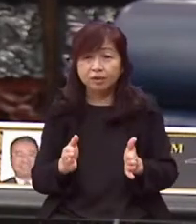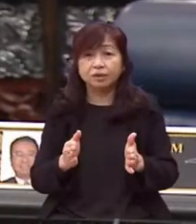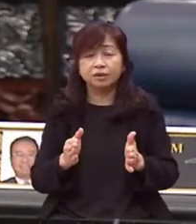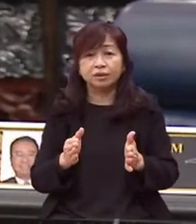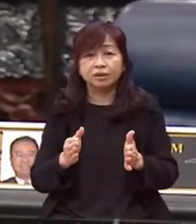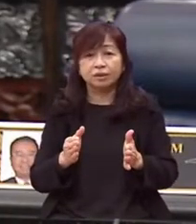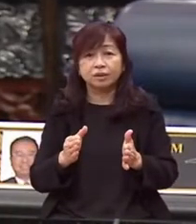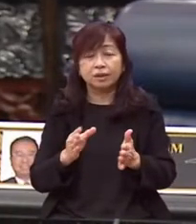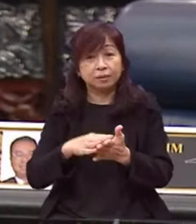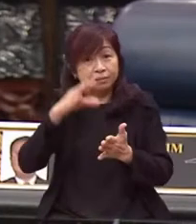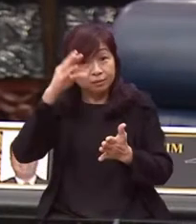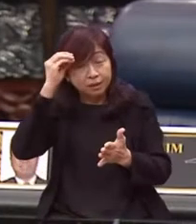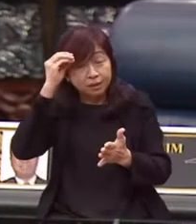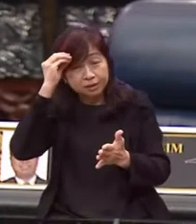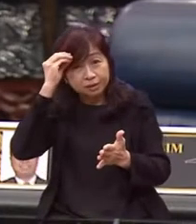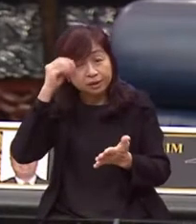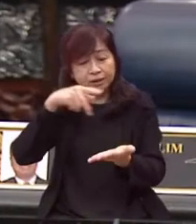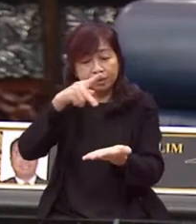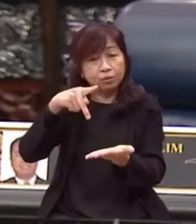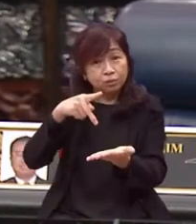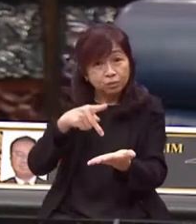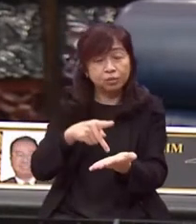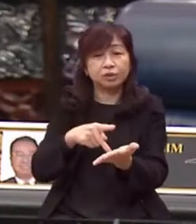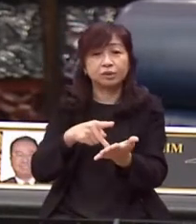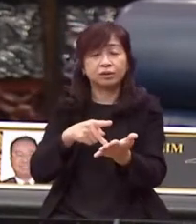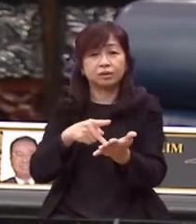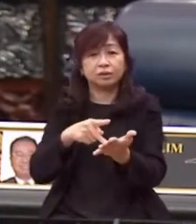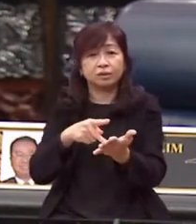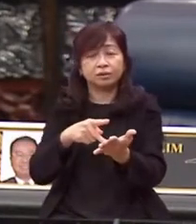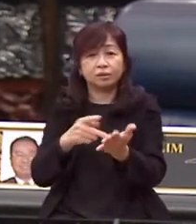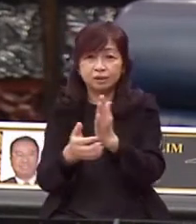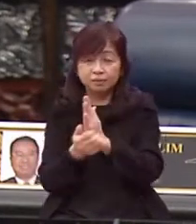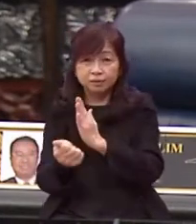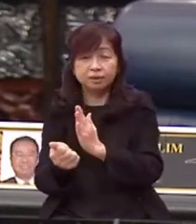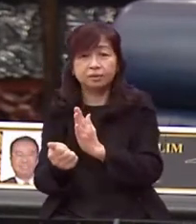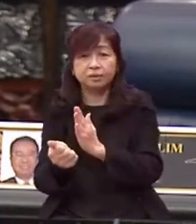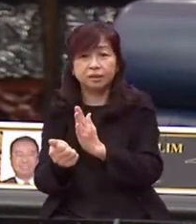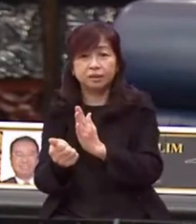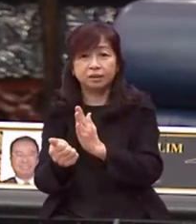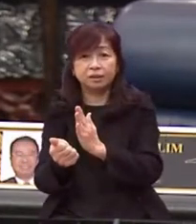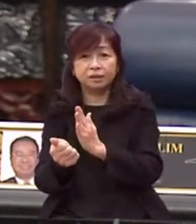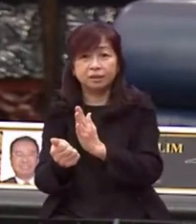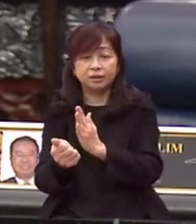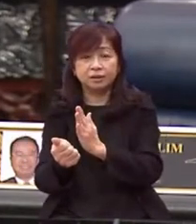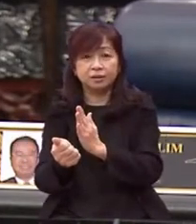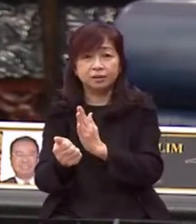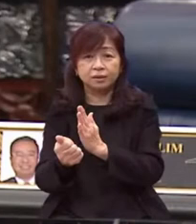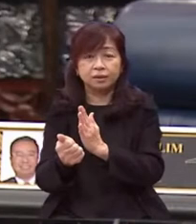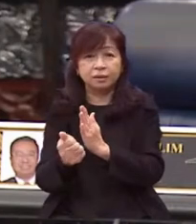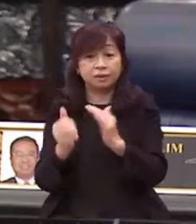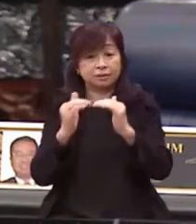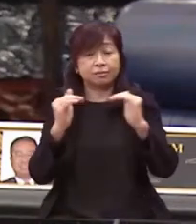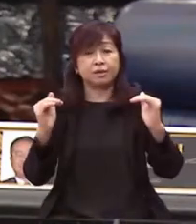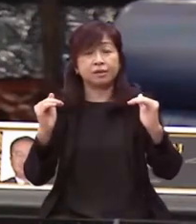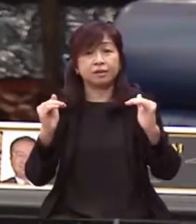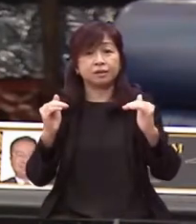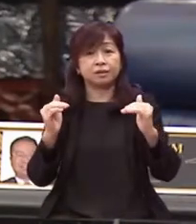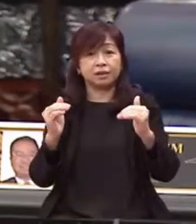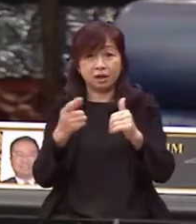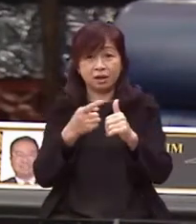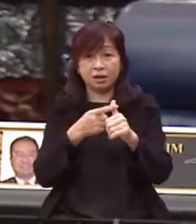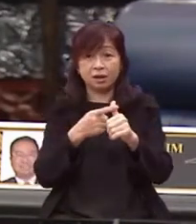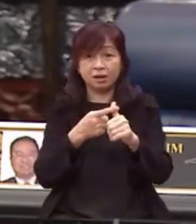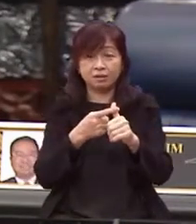dan sebagai pusat latihan kepakaran bidang khusus sebagaimana disebut di peringkat awal jawaban pertama